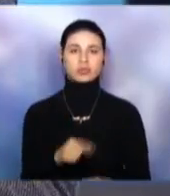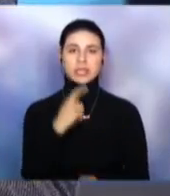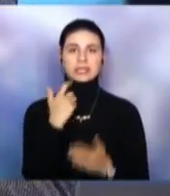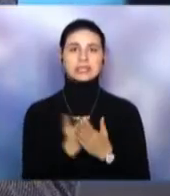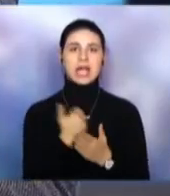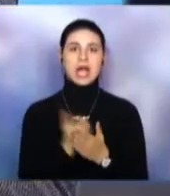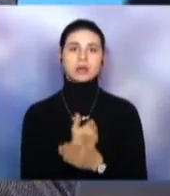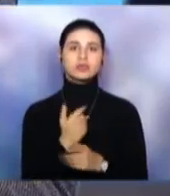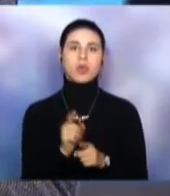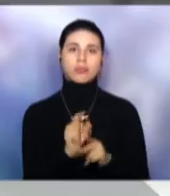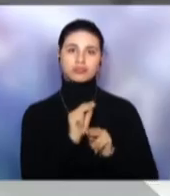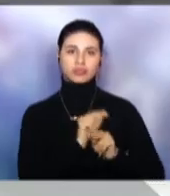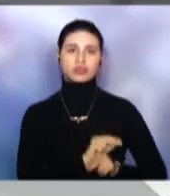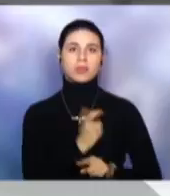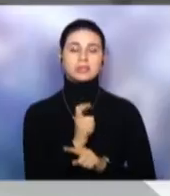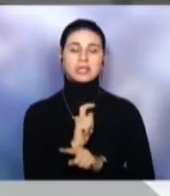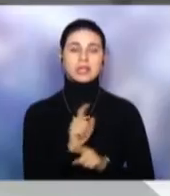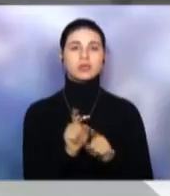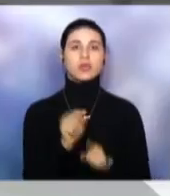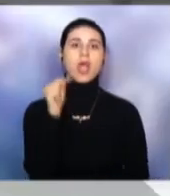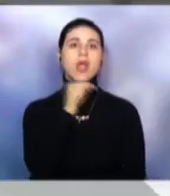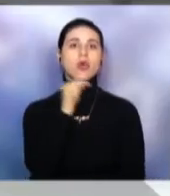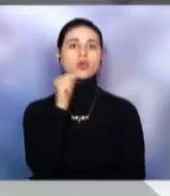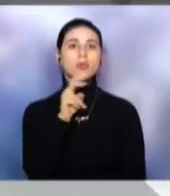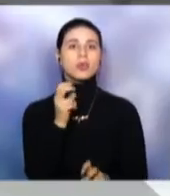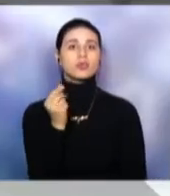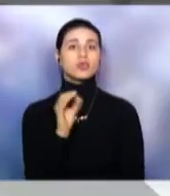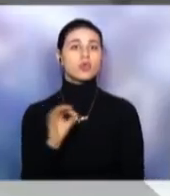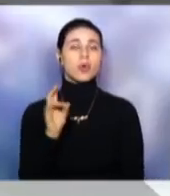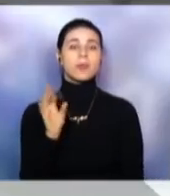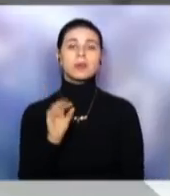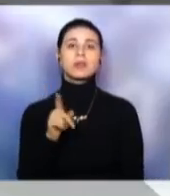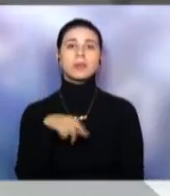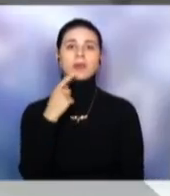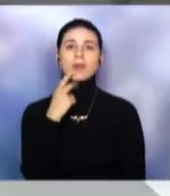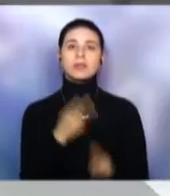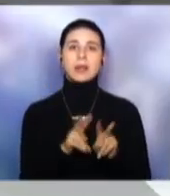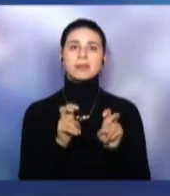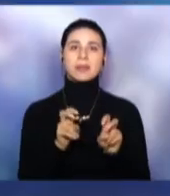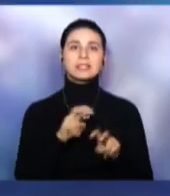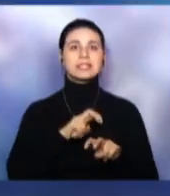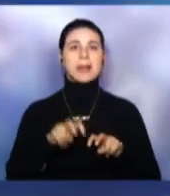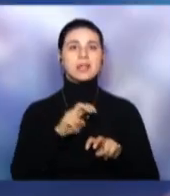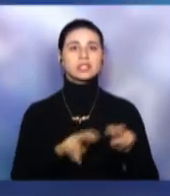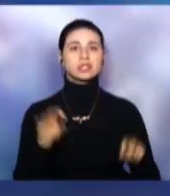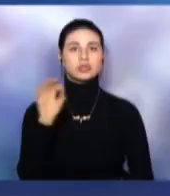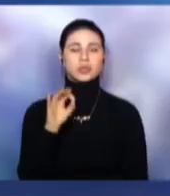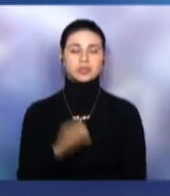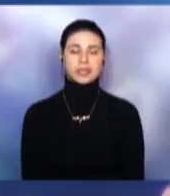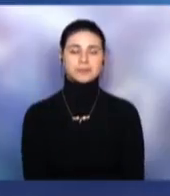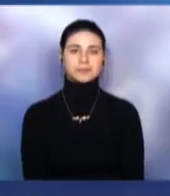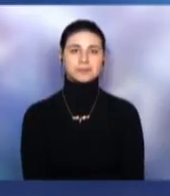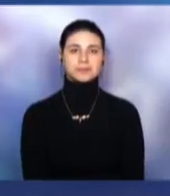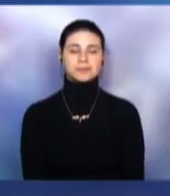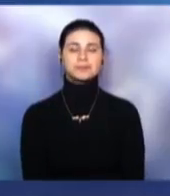საახალწლო დატვირთვა, ეკონომიკურ ჭრილშიც კი განიხილონ, მაგრამ რატომ საუბრობთ ამ თემაზე სამედიცინო ჭრილში?